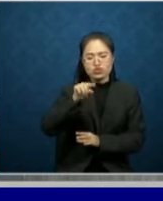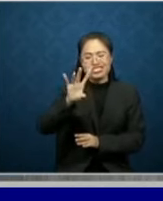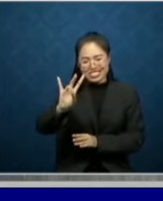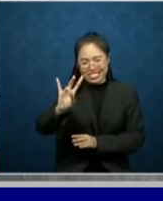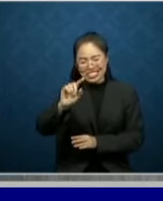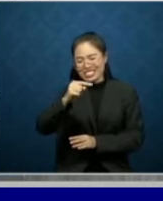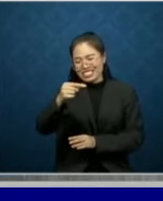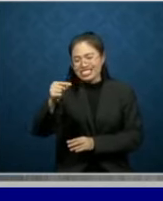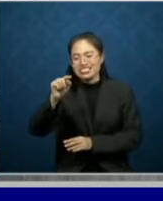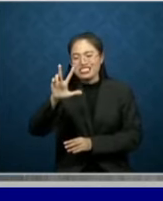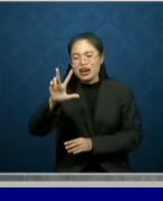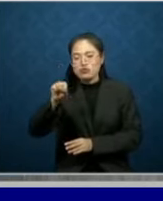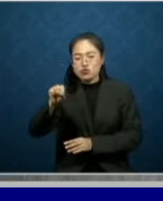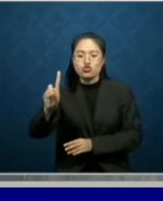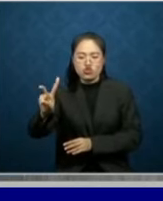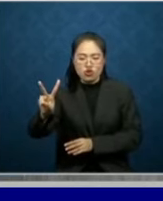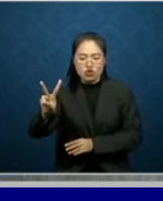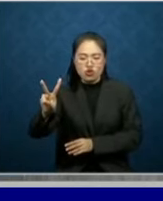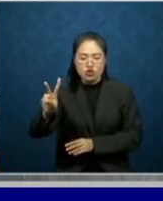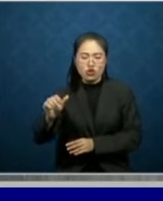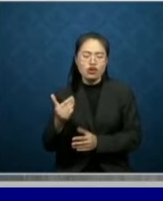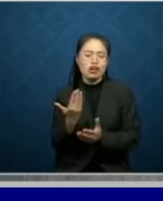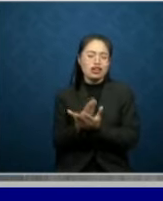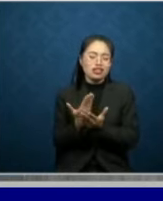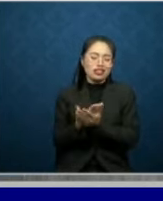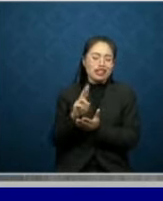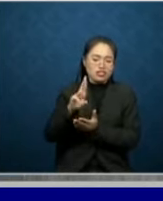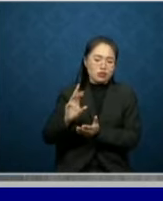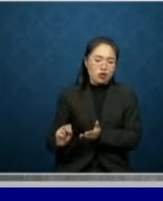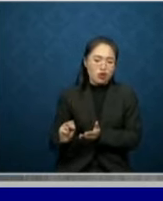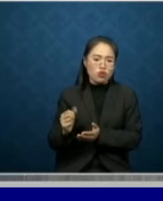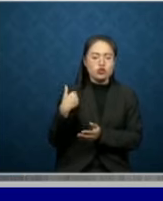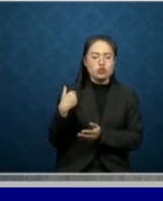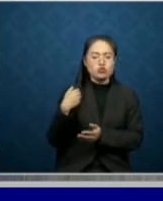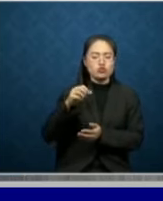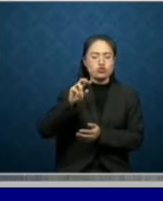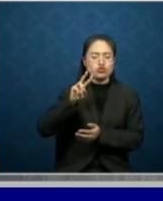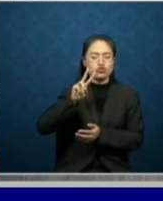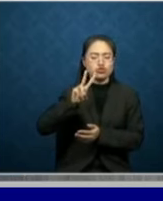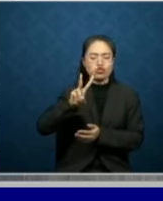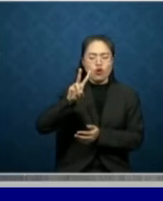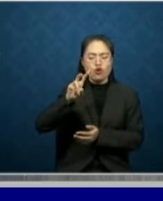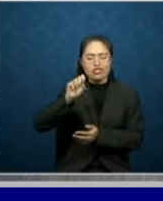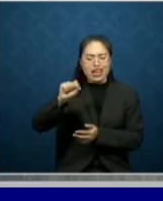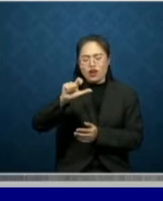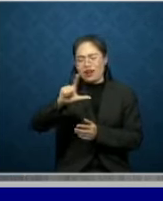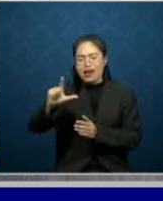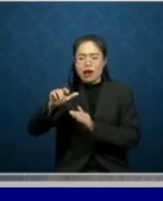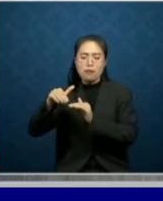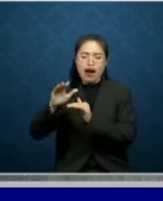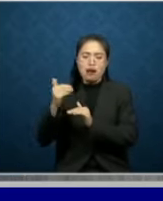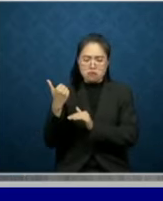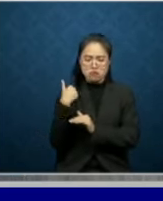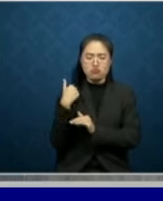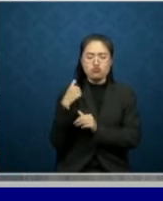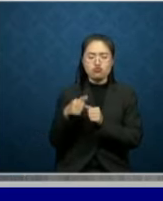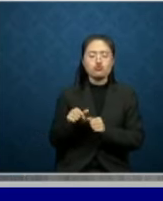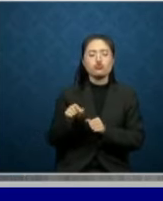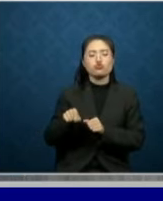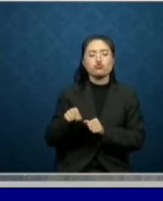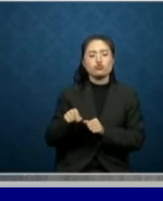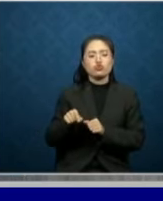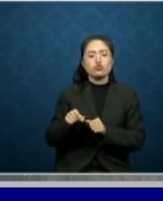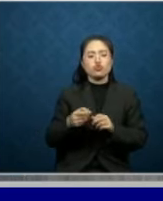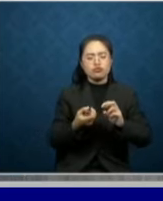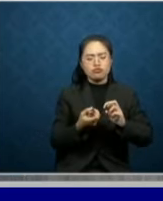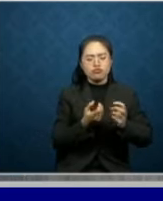วิกฤตเงินกองคลังปัจจุบันนี้เงินกองคลังก็ยังมีอยู่ 2.97 แสนล้านบาทวิกฤตค่าเงินบาทก็ยังไม่วิกฤตนะครับ